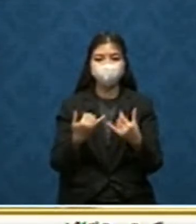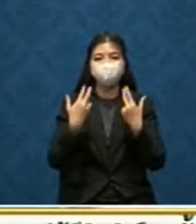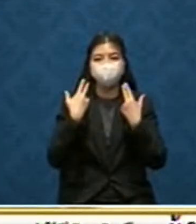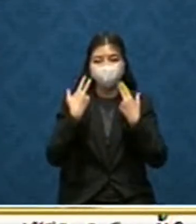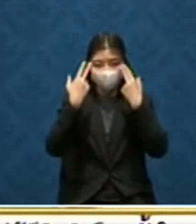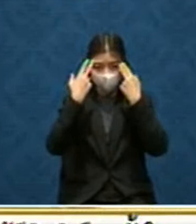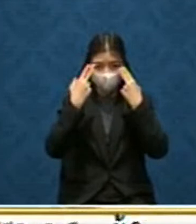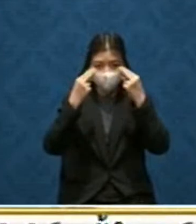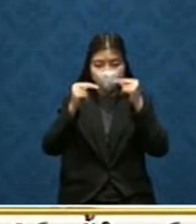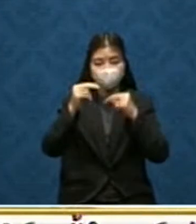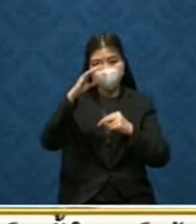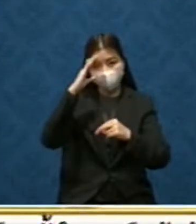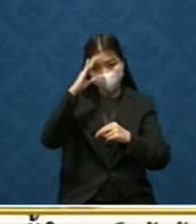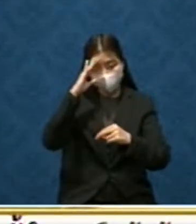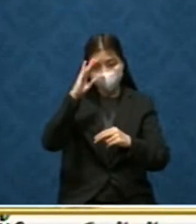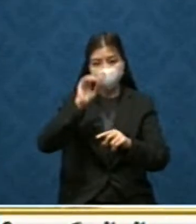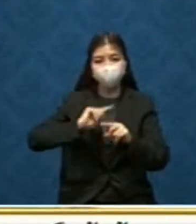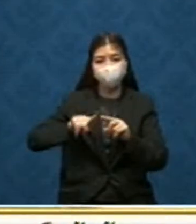กลับอยทกวัน